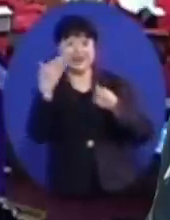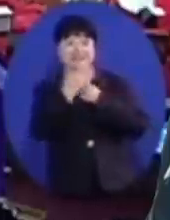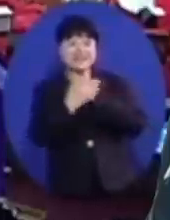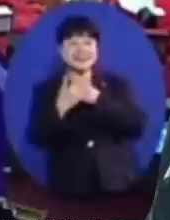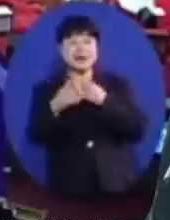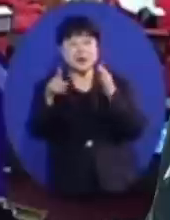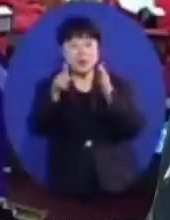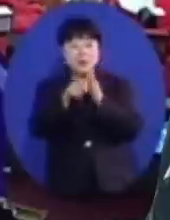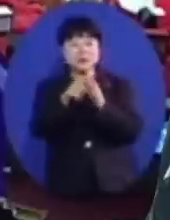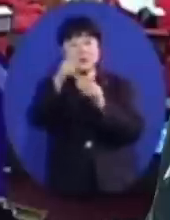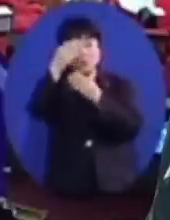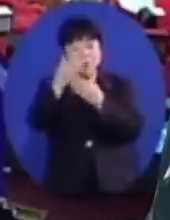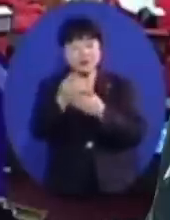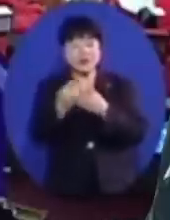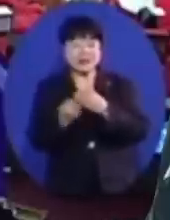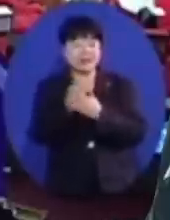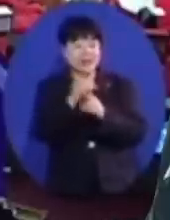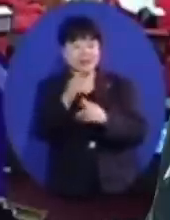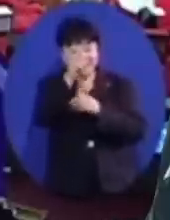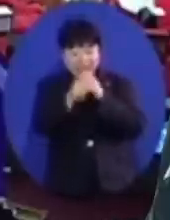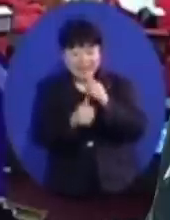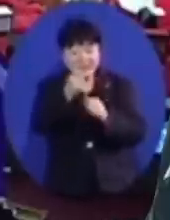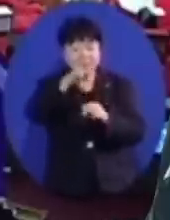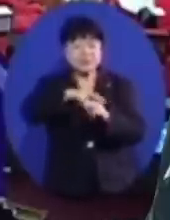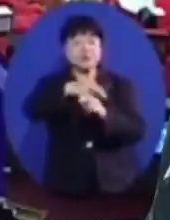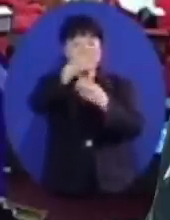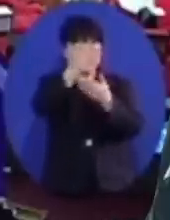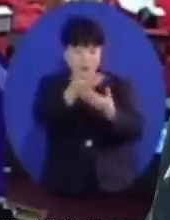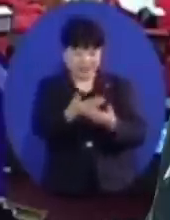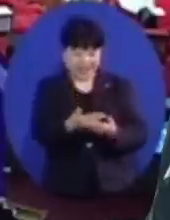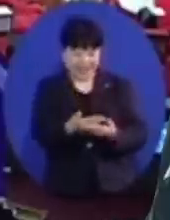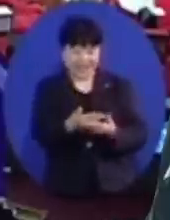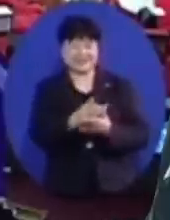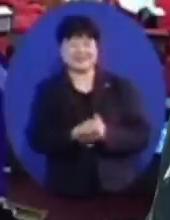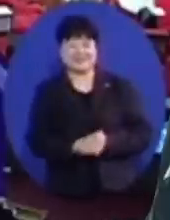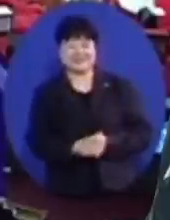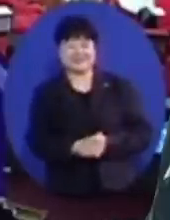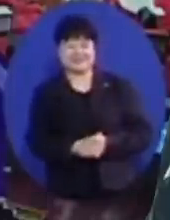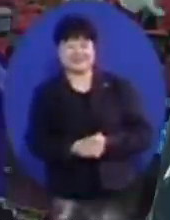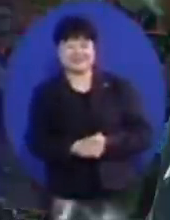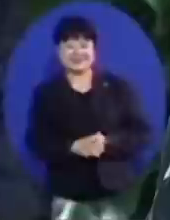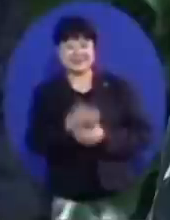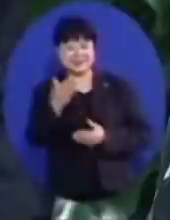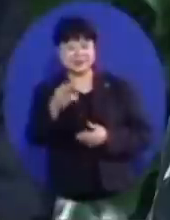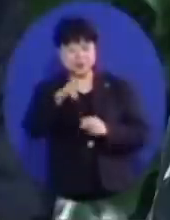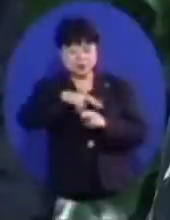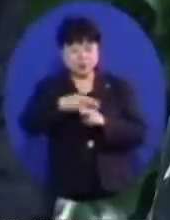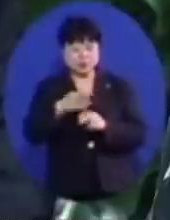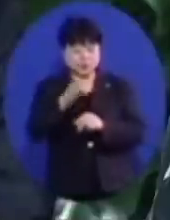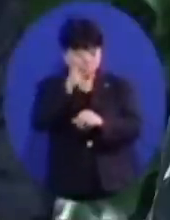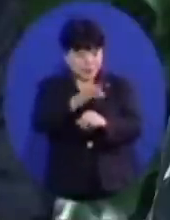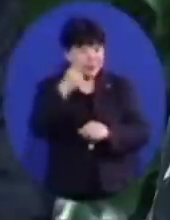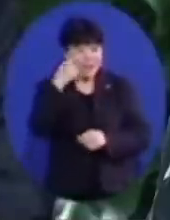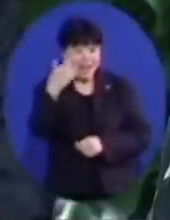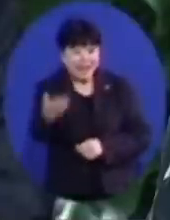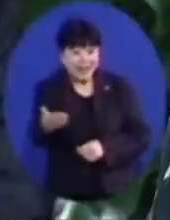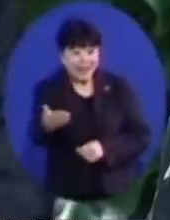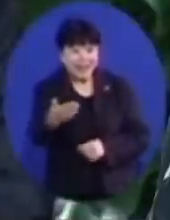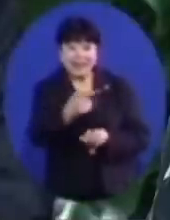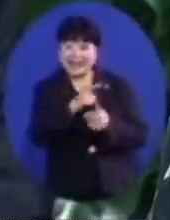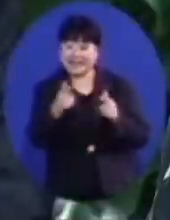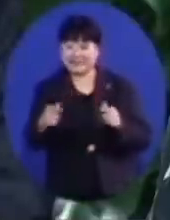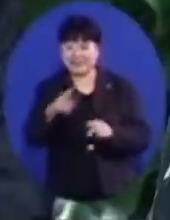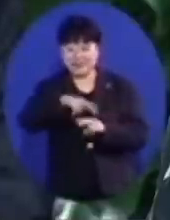이것은 너희에게서 난 것이 아니요 하나님이 선물이라 여러분 선물 돈 주고 봤으니까